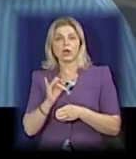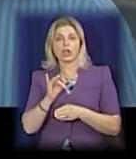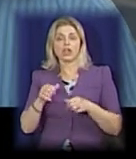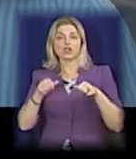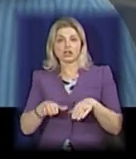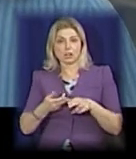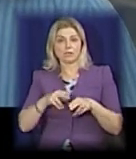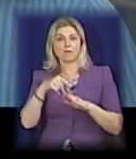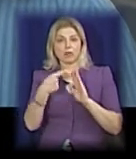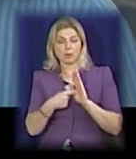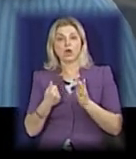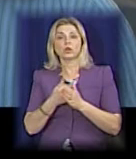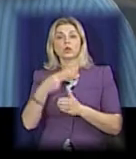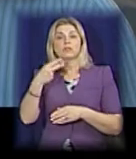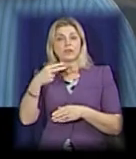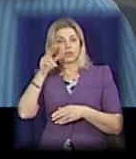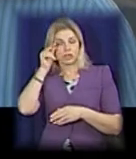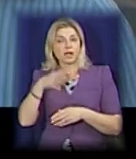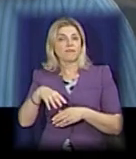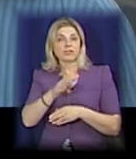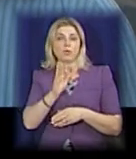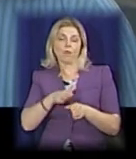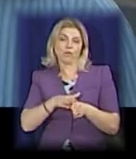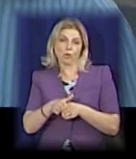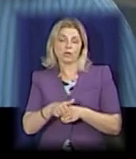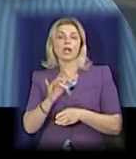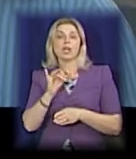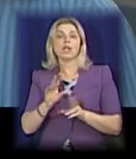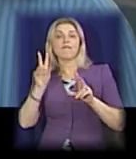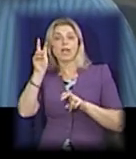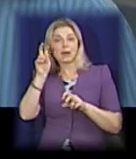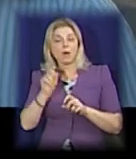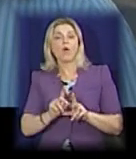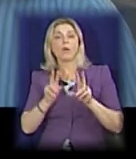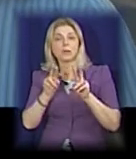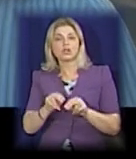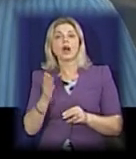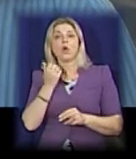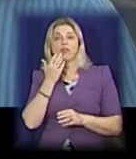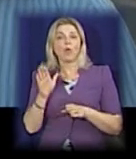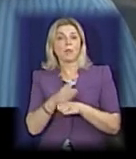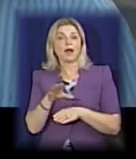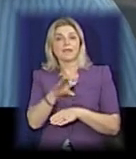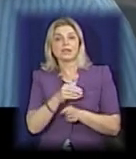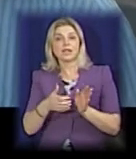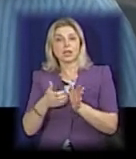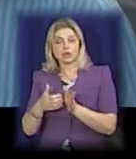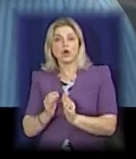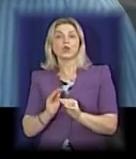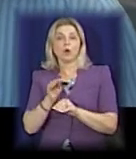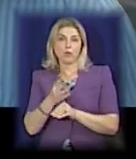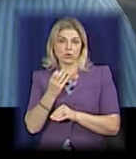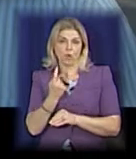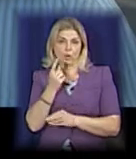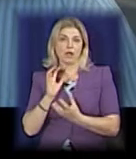питання і до 20-го числа все буде виконано. Перевізник пообіцяв, що у випадку усунення всіх недоліків додати ще один транспортний засіб.